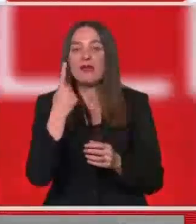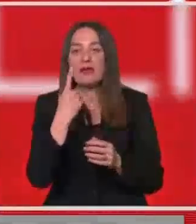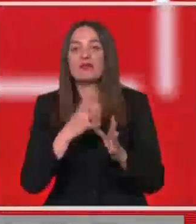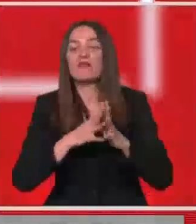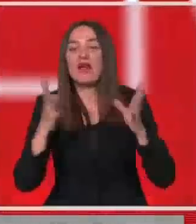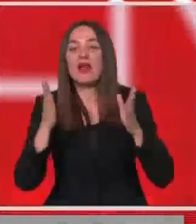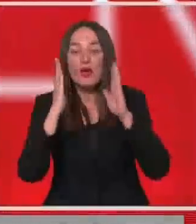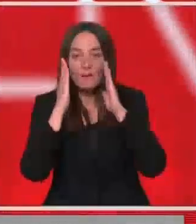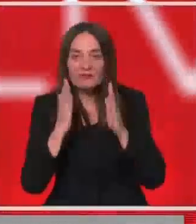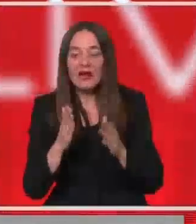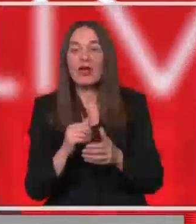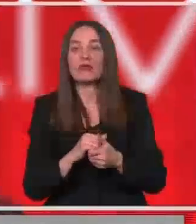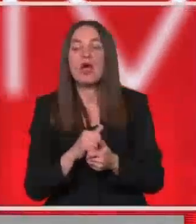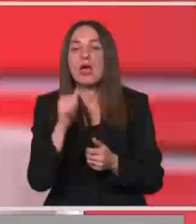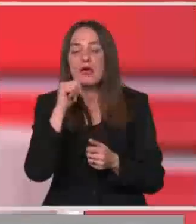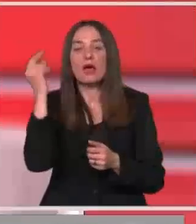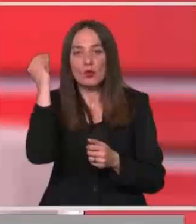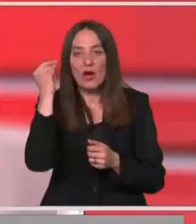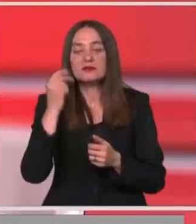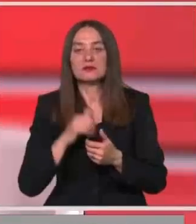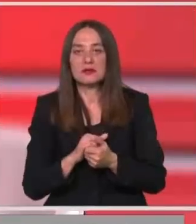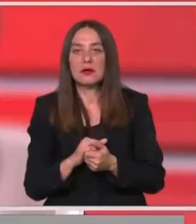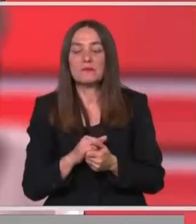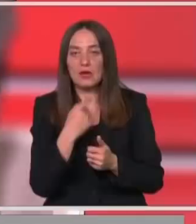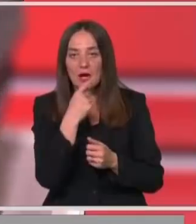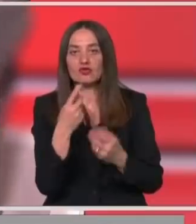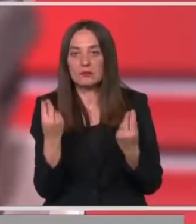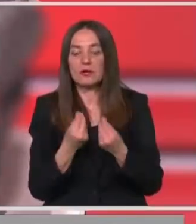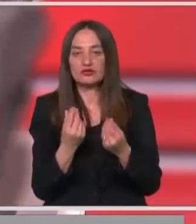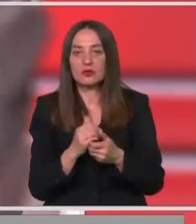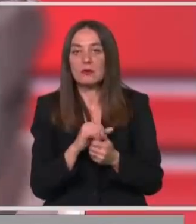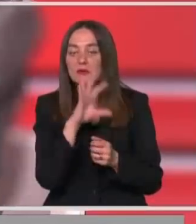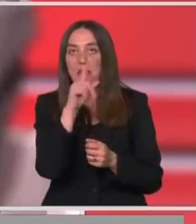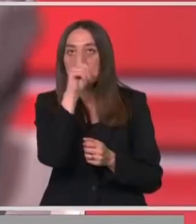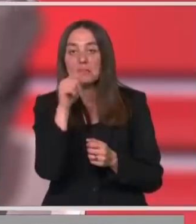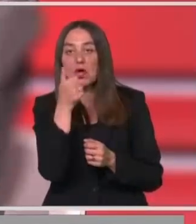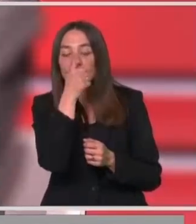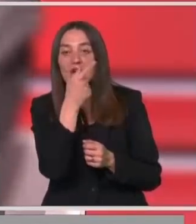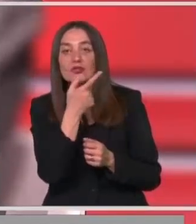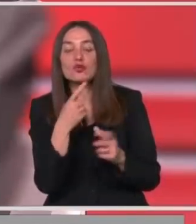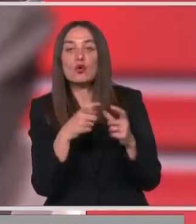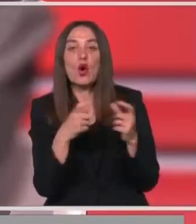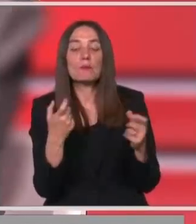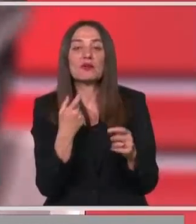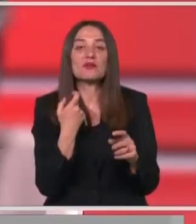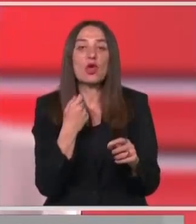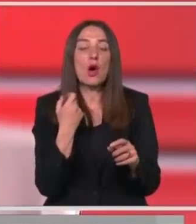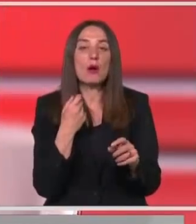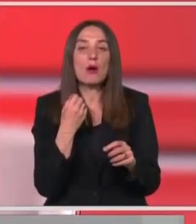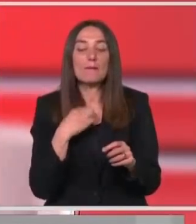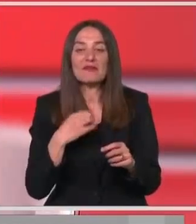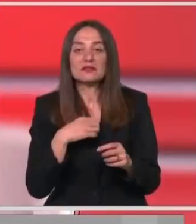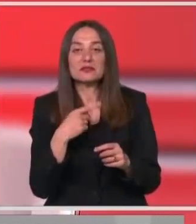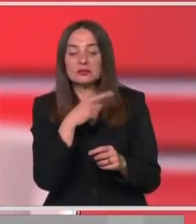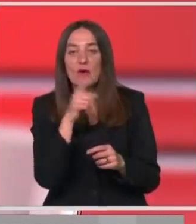veliko poverenje i edukaciju. Edukacija, da vam kažem nešto. Svi se pitaju šta su korporativne obveznice ovih dana koje se